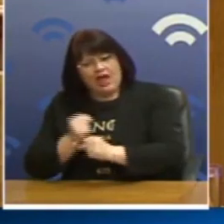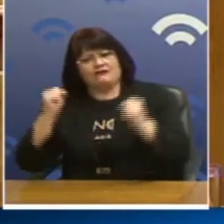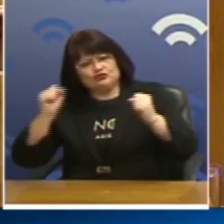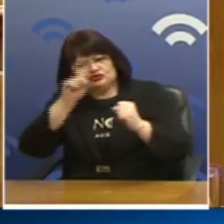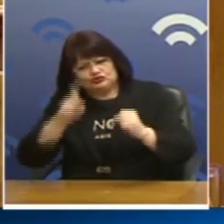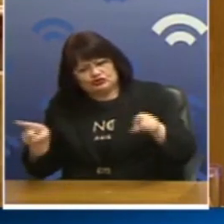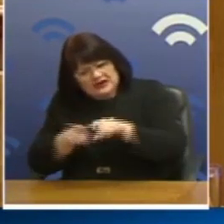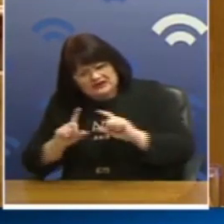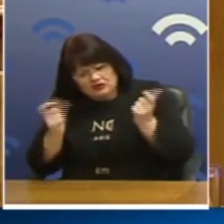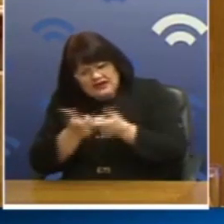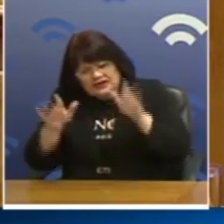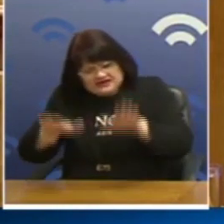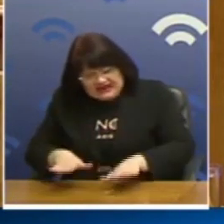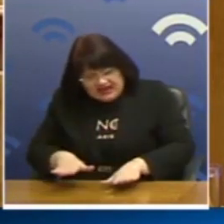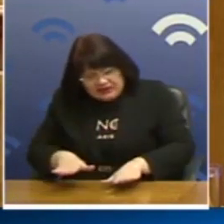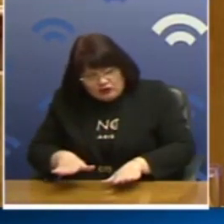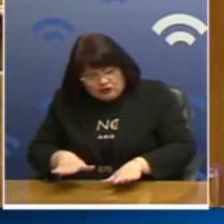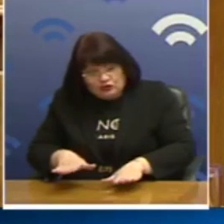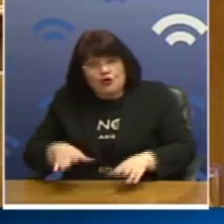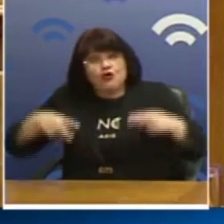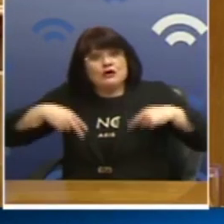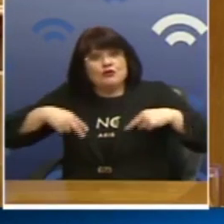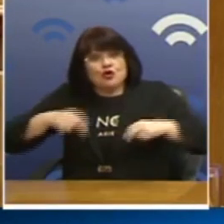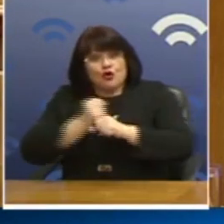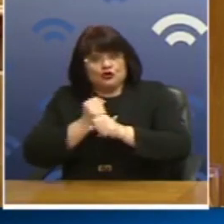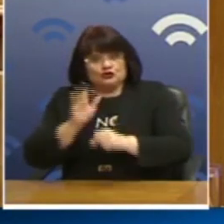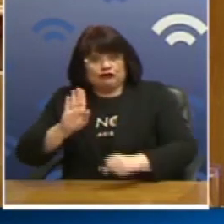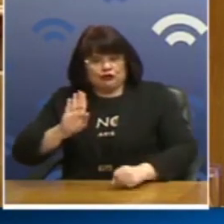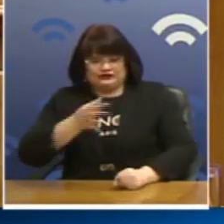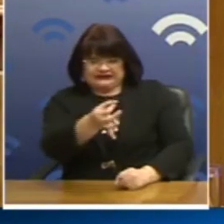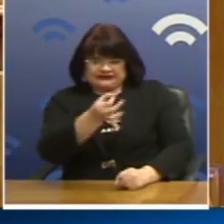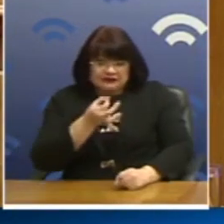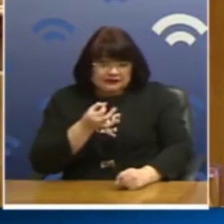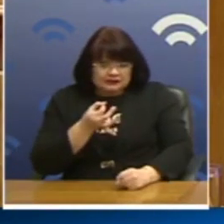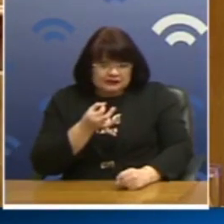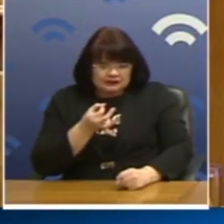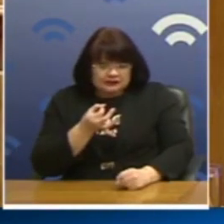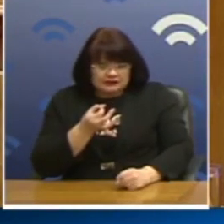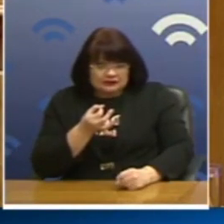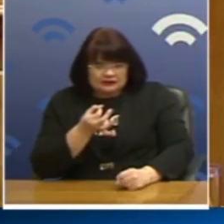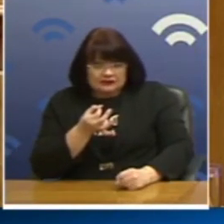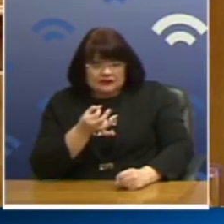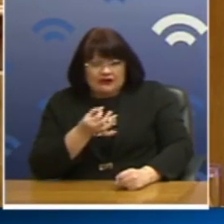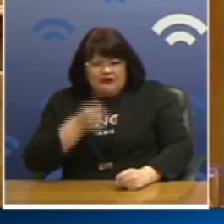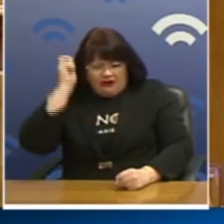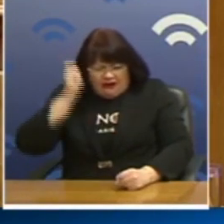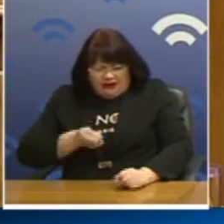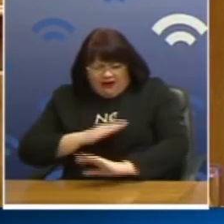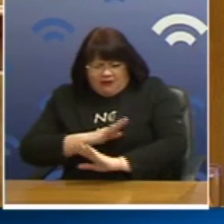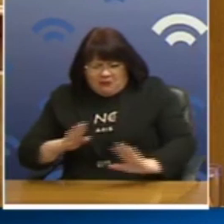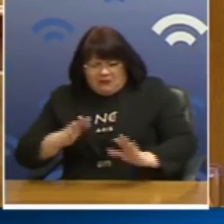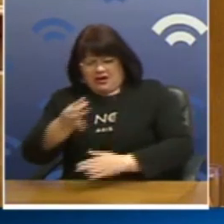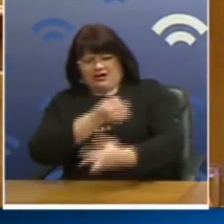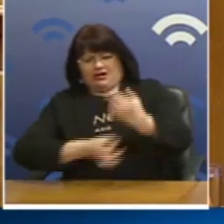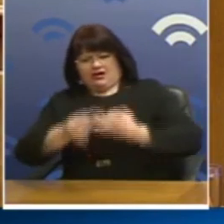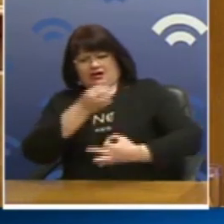τους, κατέφυγε ο κύριος Βρούτσης στα αλίστου μνήμη συνθήματα «Σύνταξη μόνο